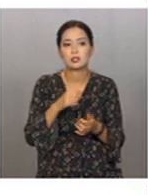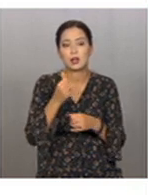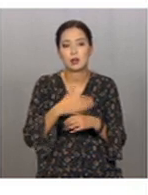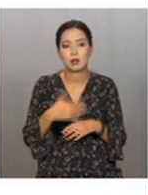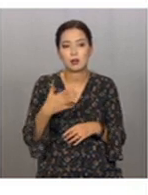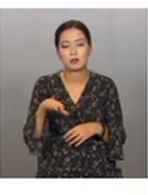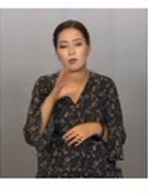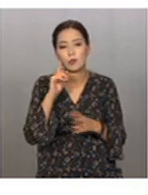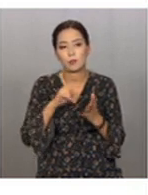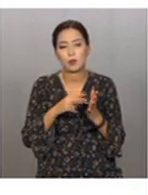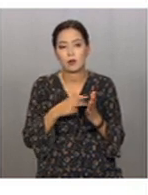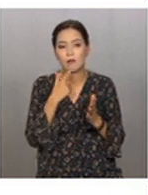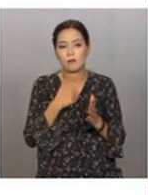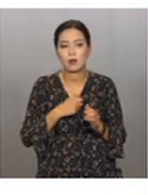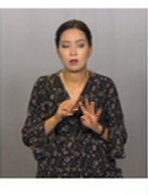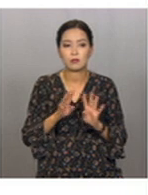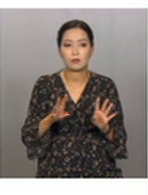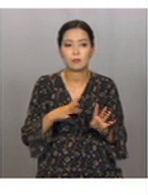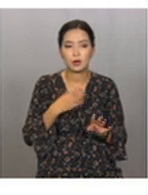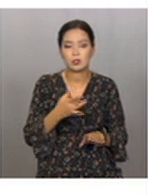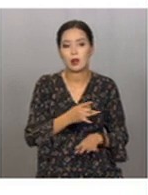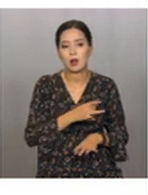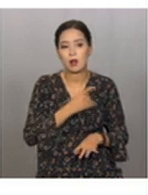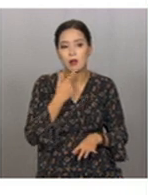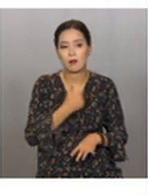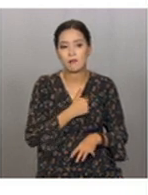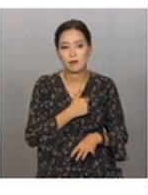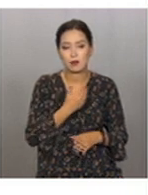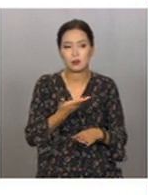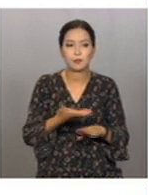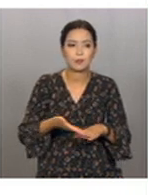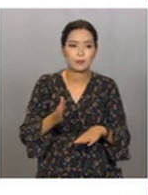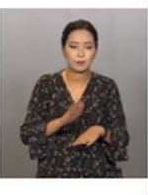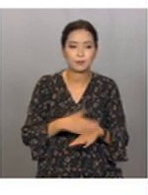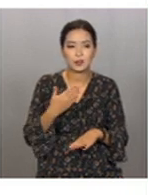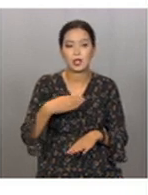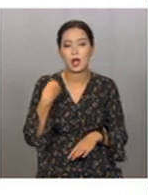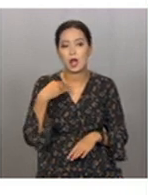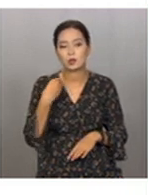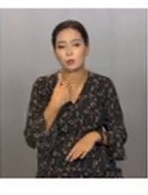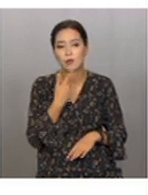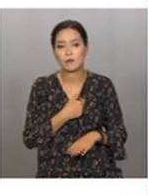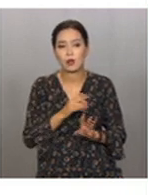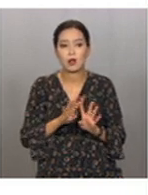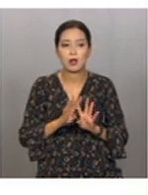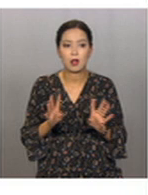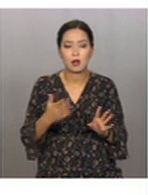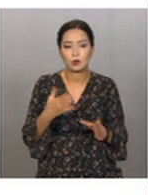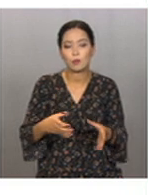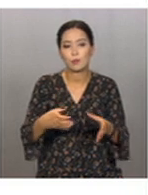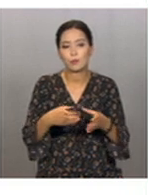ұйымдастырды. Отряд алдында ақгвардияшылармен шайқаста ауыр жағдайда қалған Ақтөбе майданын әскери